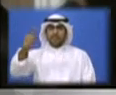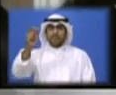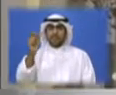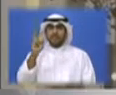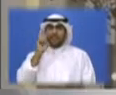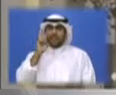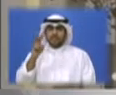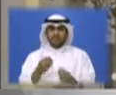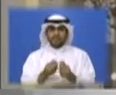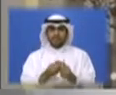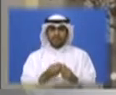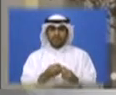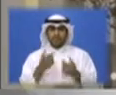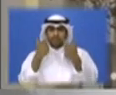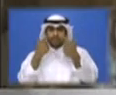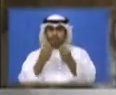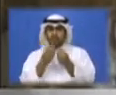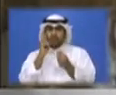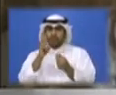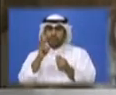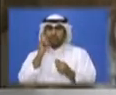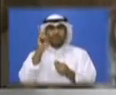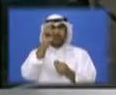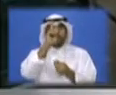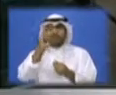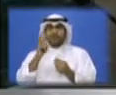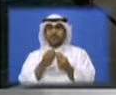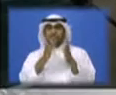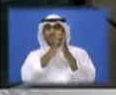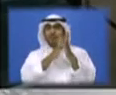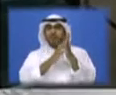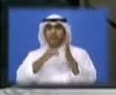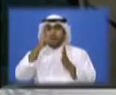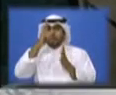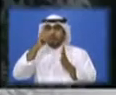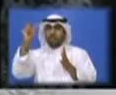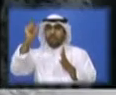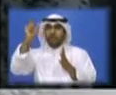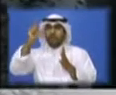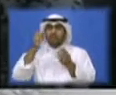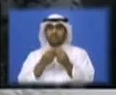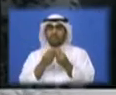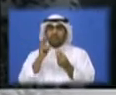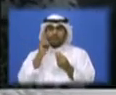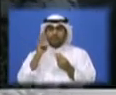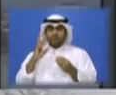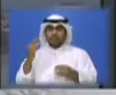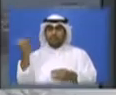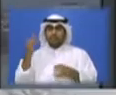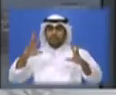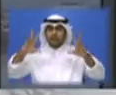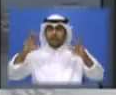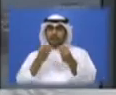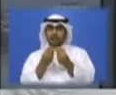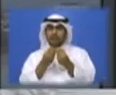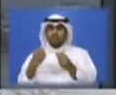التاريخية، فكان لابد من زيارته والتنقل بين محتوياته التاريخية والجمالية والتي تشكل أحد أهم تجليات